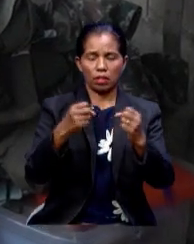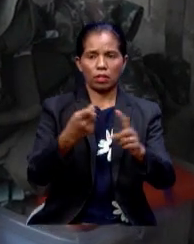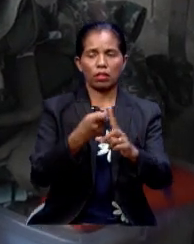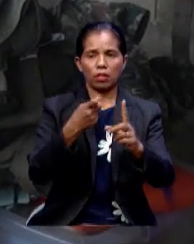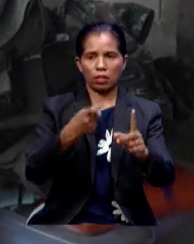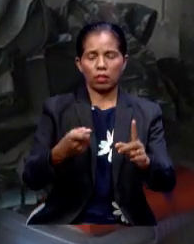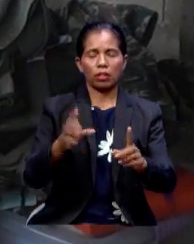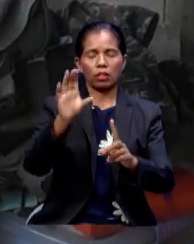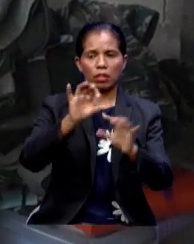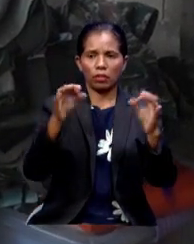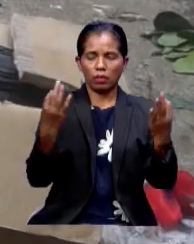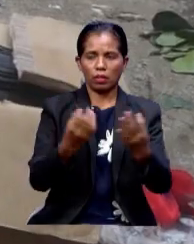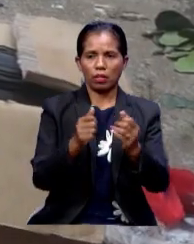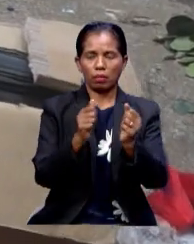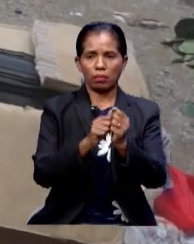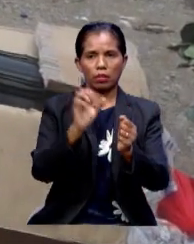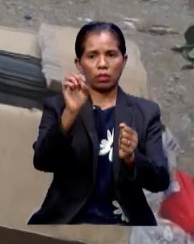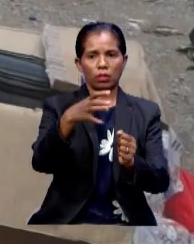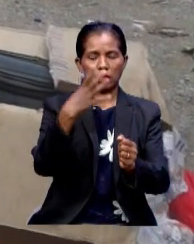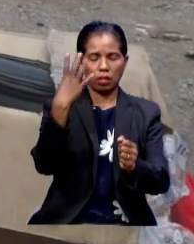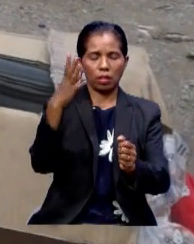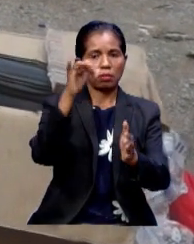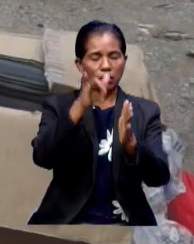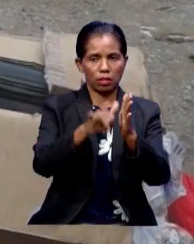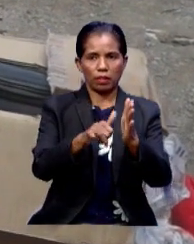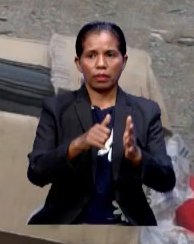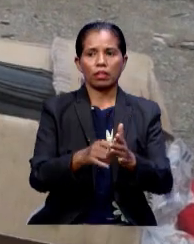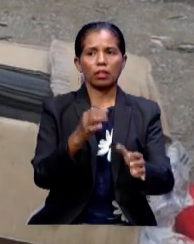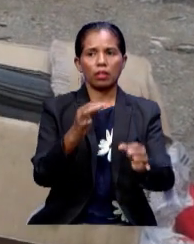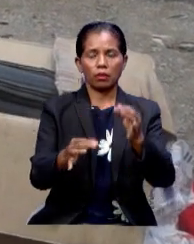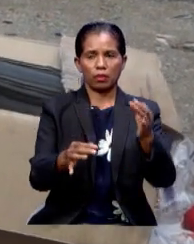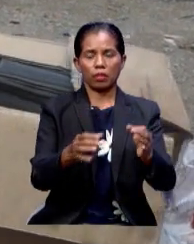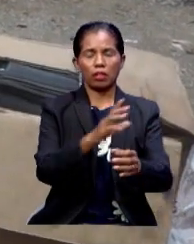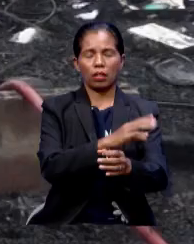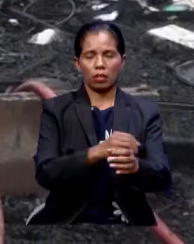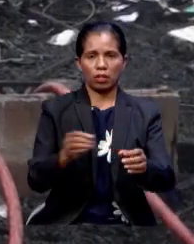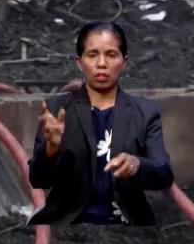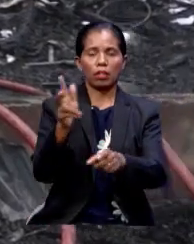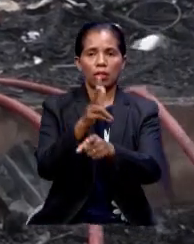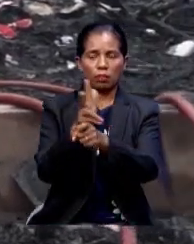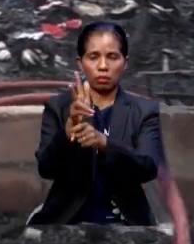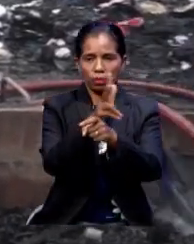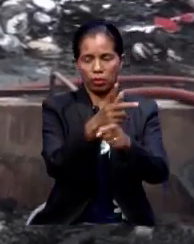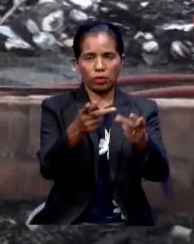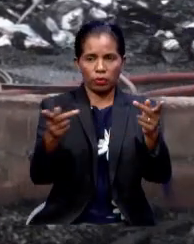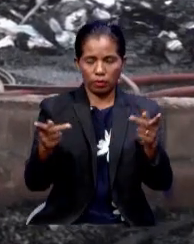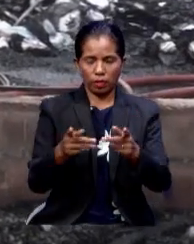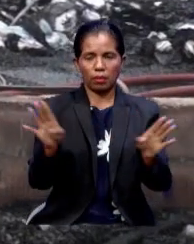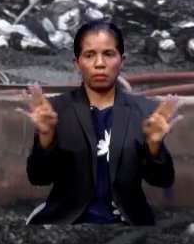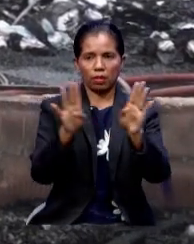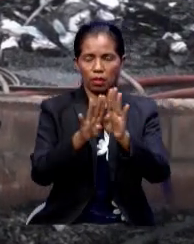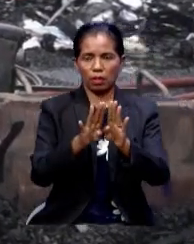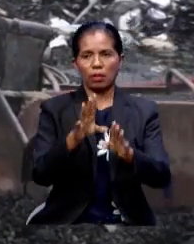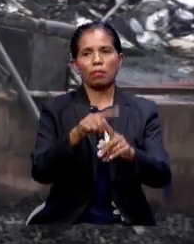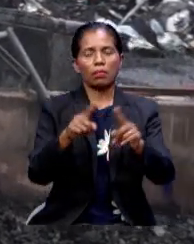ne chefe família sanulu resinhat makela e halaran. Mas ke equipa bombeiros toduni e fatin acontecimento, hodi hamate ahi mai bela